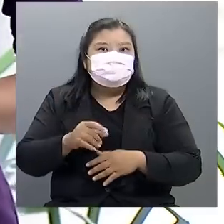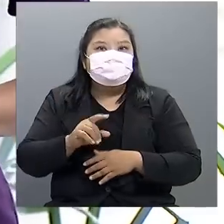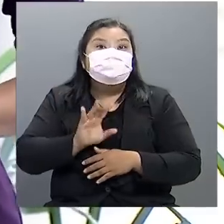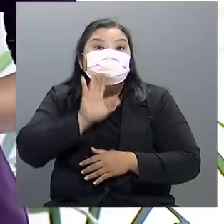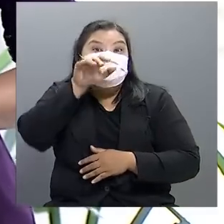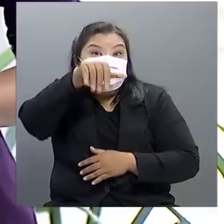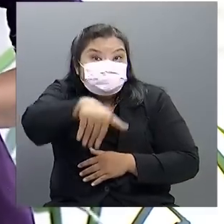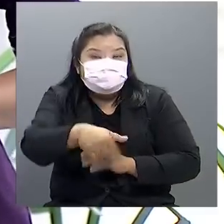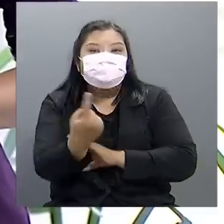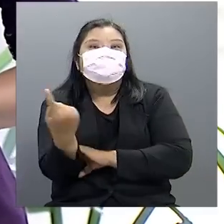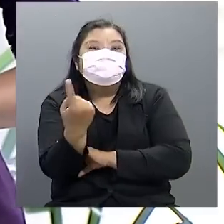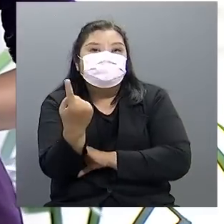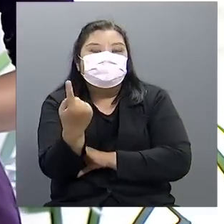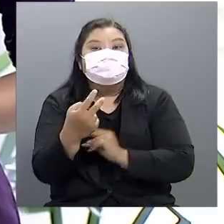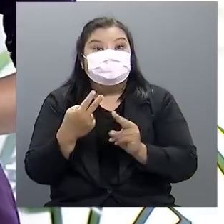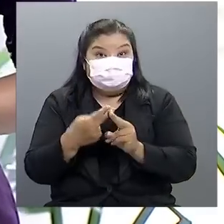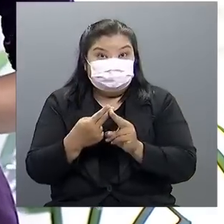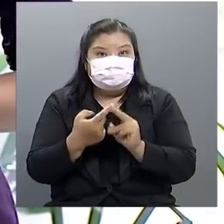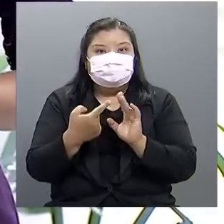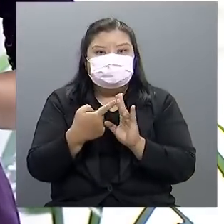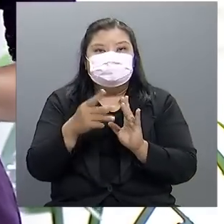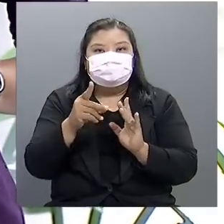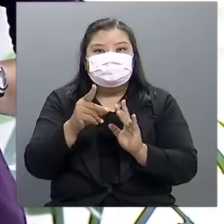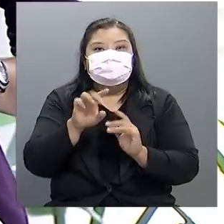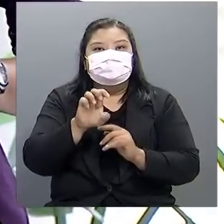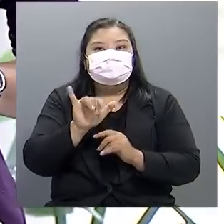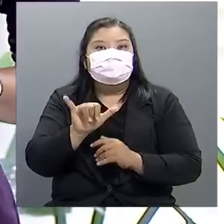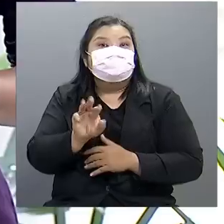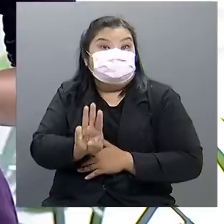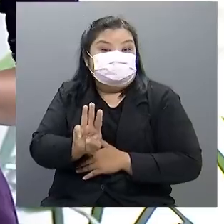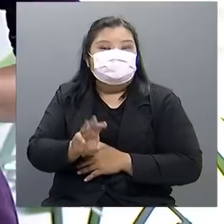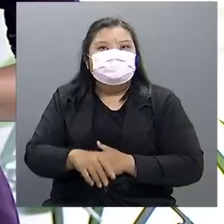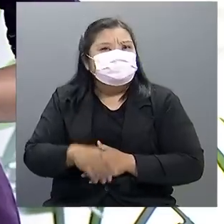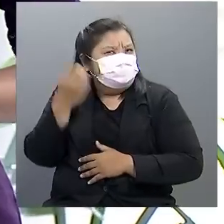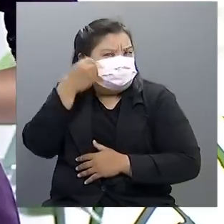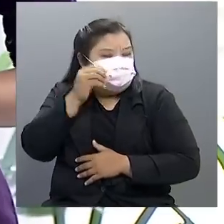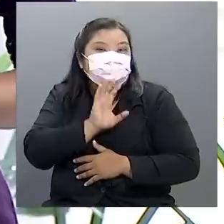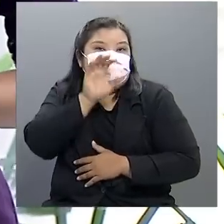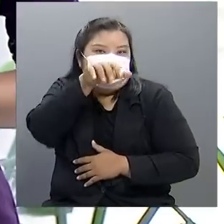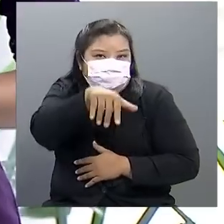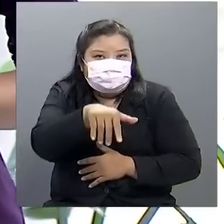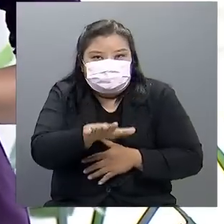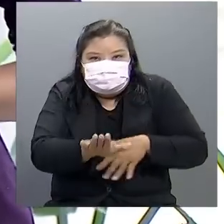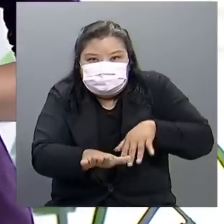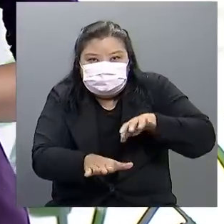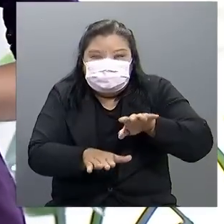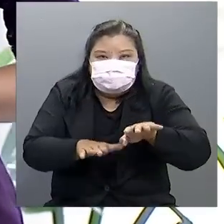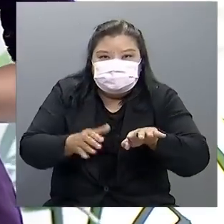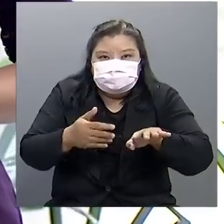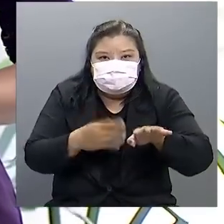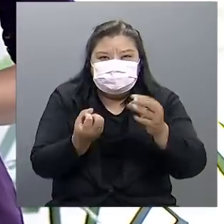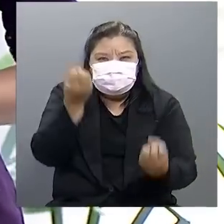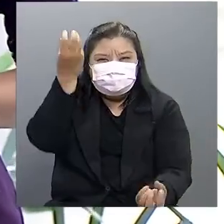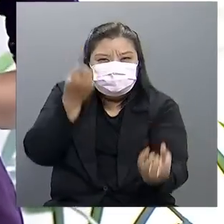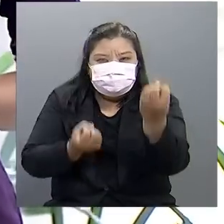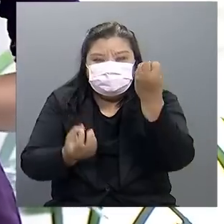เดี่ยวพลายเดี่ยวเขาก็จะลงมากินผืดผลการเกษตเข้าไปหาอาหารกินในบ้านพักของ